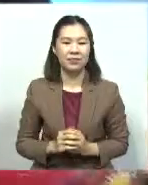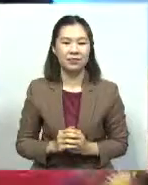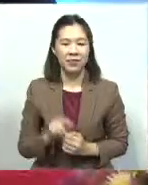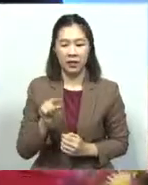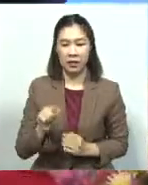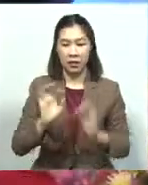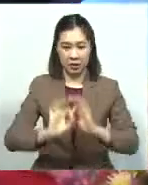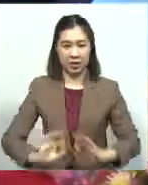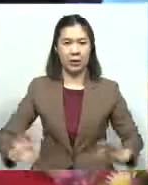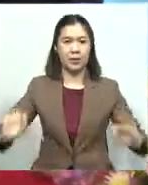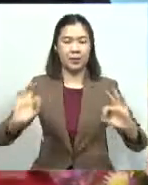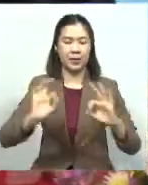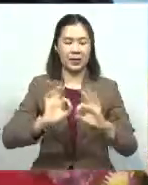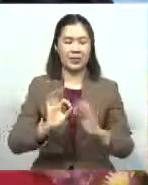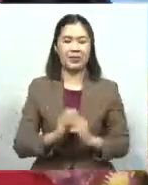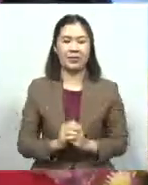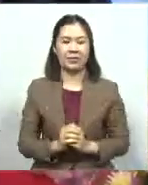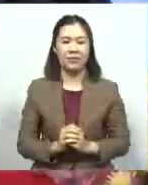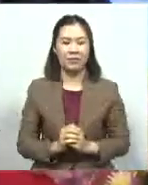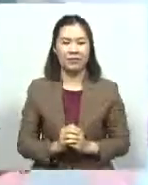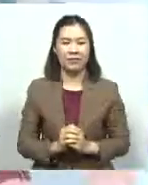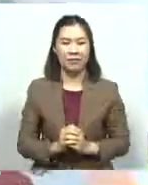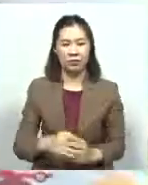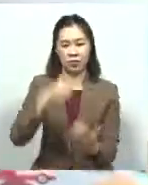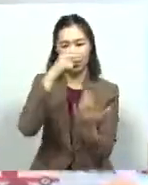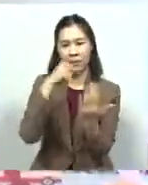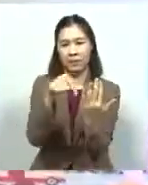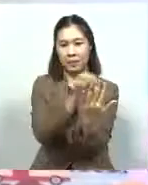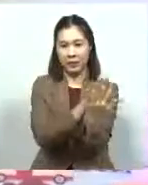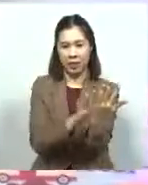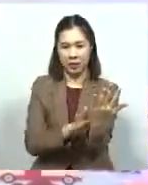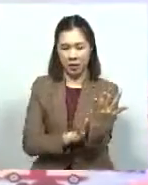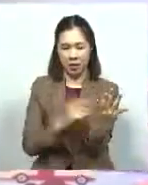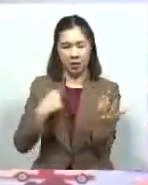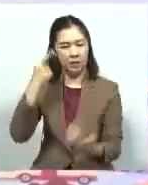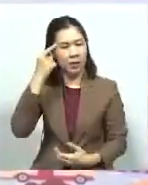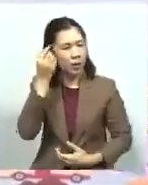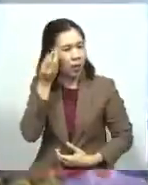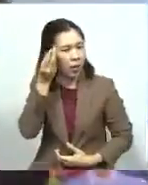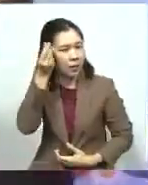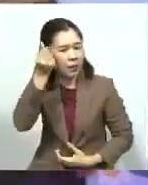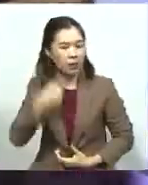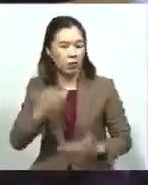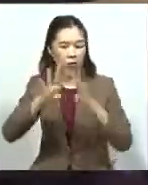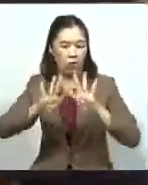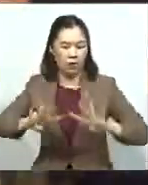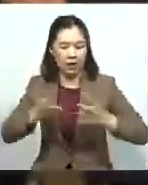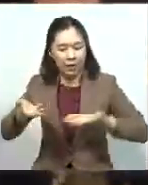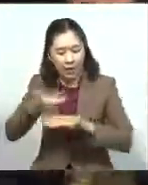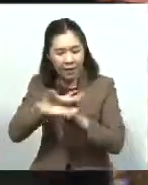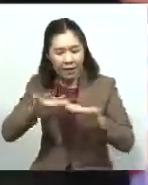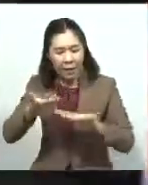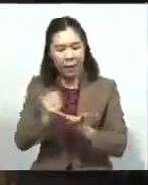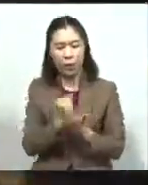งานนี้ถือว่าเป็นอีกหนึ่งงานที่สำคัญมากๆนะคะเพื่อให้ประเทศไทยเนี่ยได้แลกเปลี่ยนแนวคิดกับประเทศต่างๆมาช่วยกันขับเคลื่อนงานด้